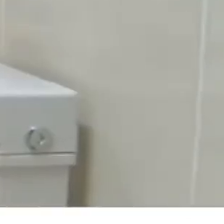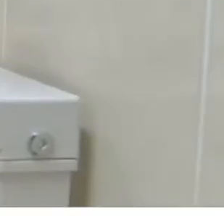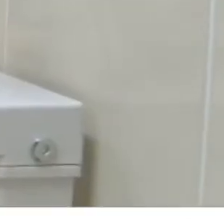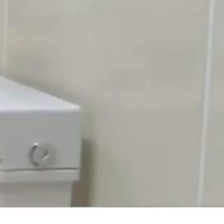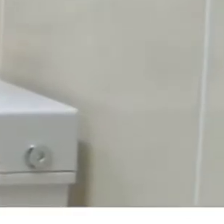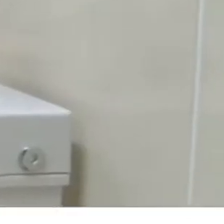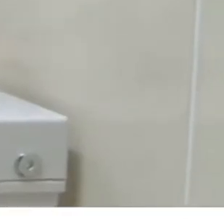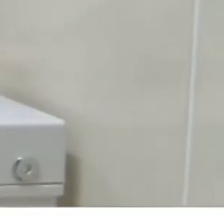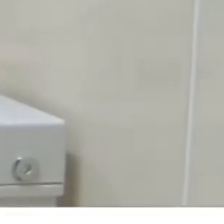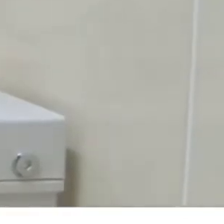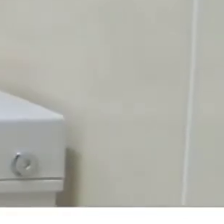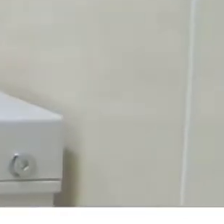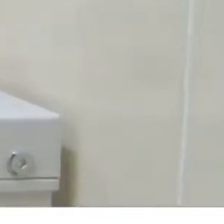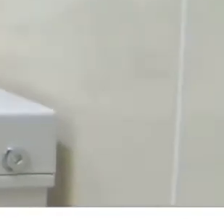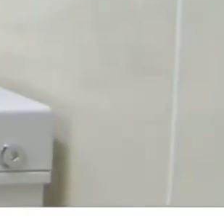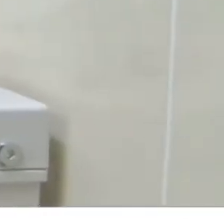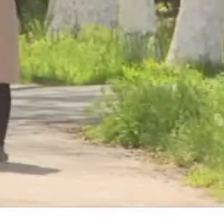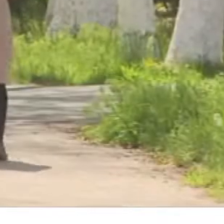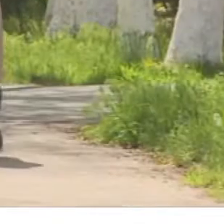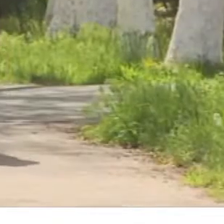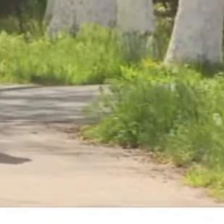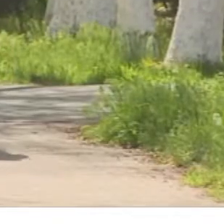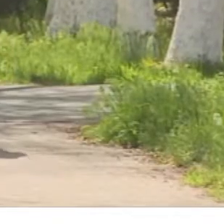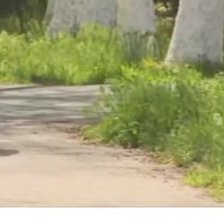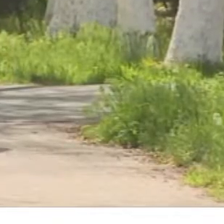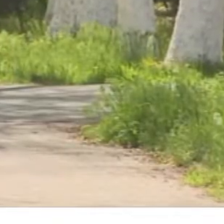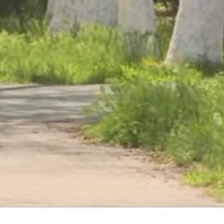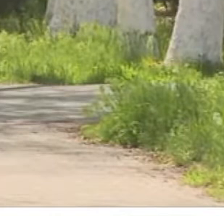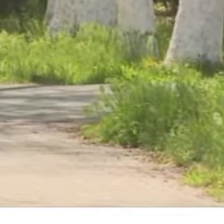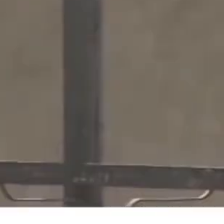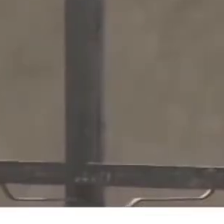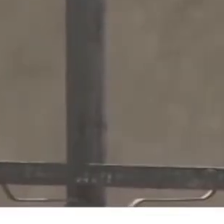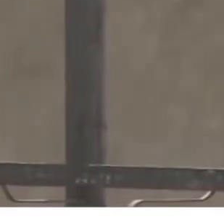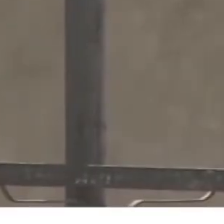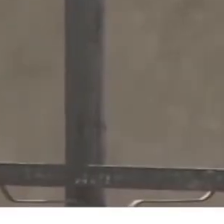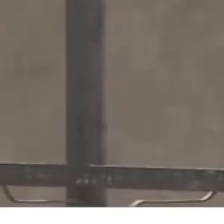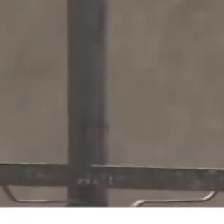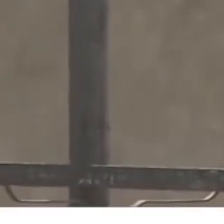екпе жасалған. Бұл егілуге тиіс адамдардың 92%.